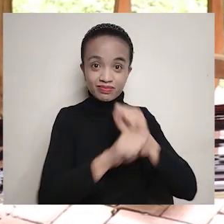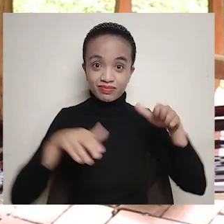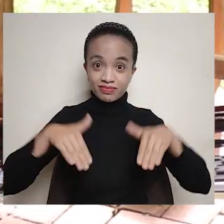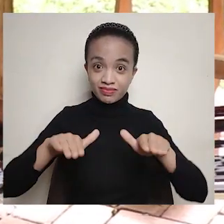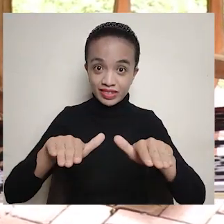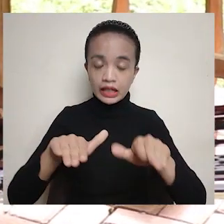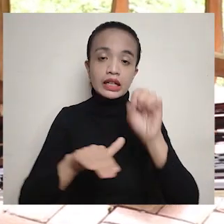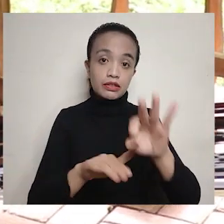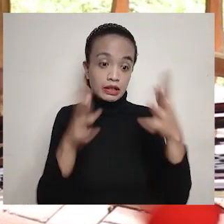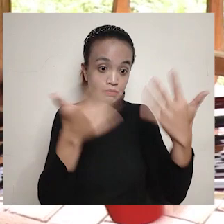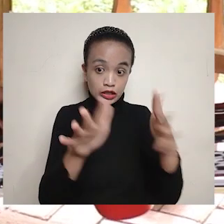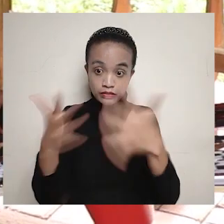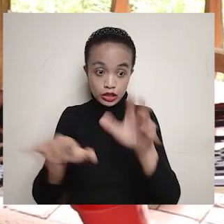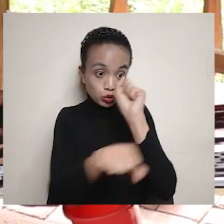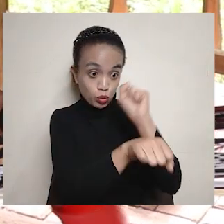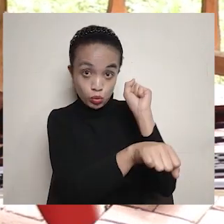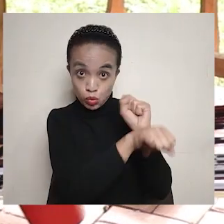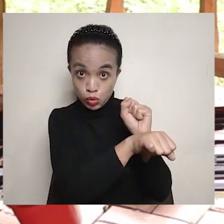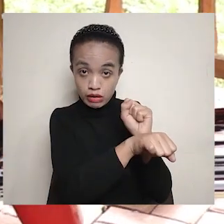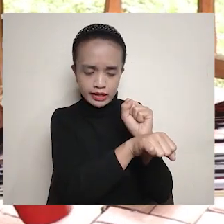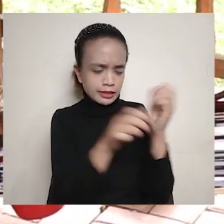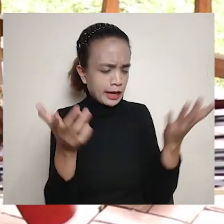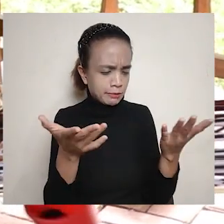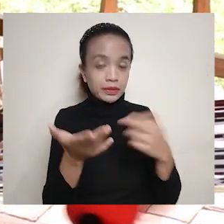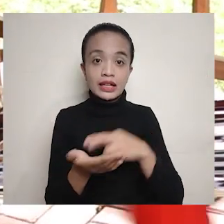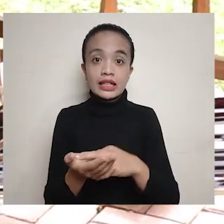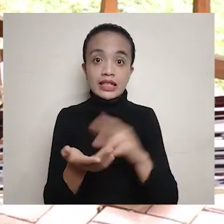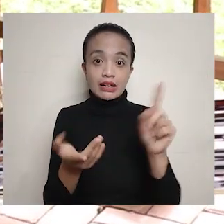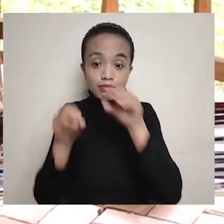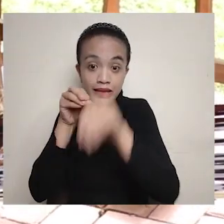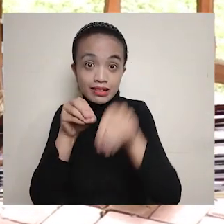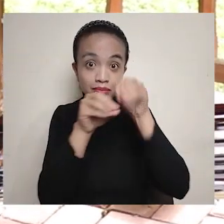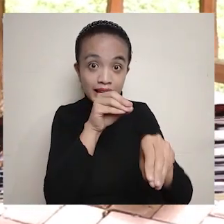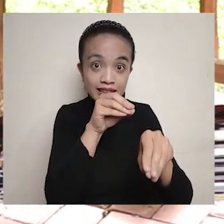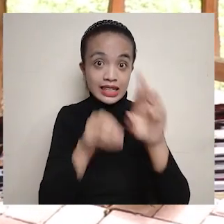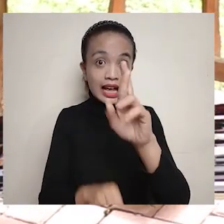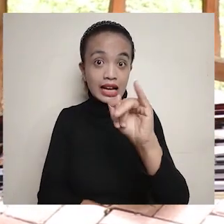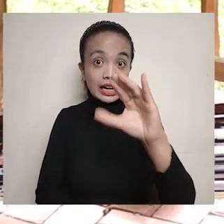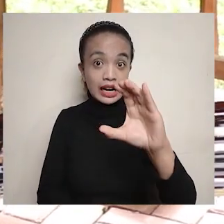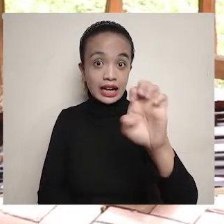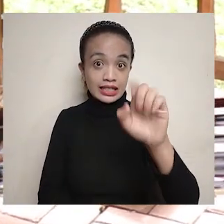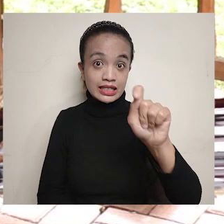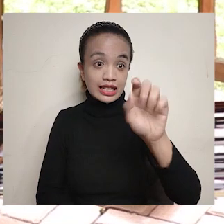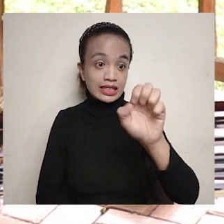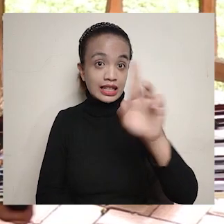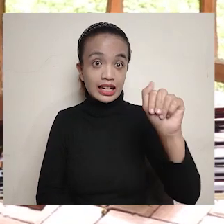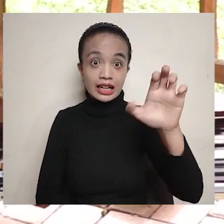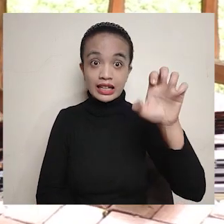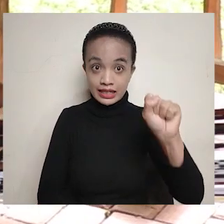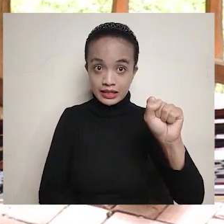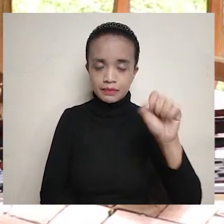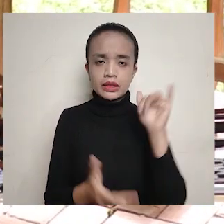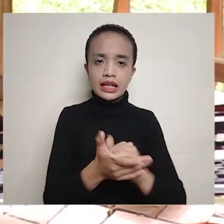ginagawa nila pag yung tapos na lahat ng trabaho sa rice terraces. So it's part and parcel of the